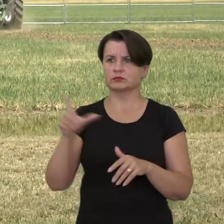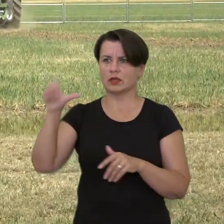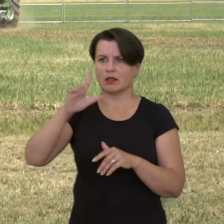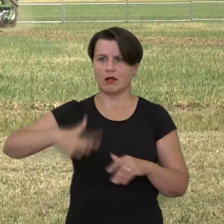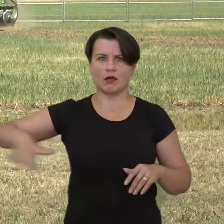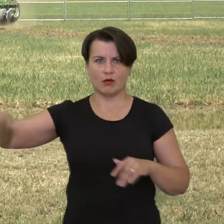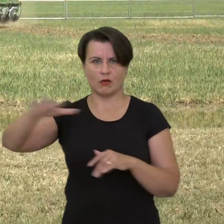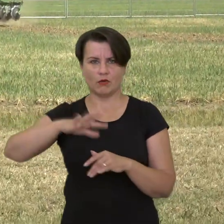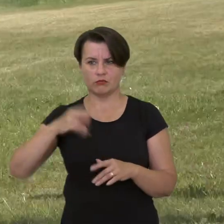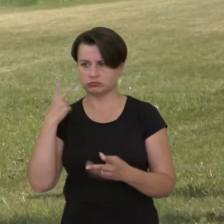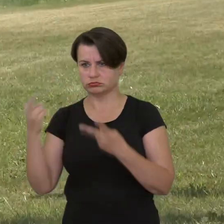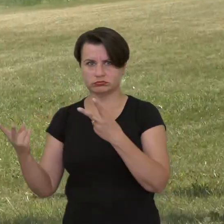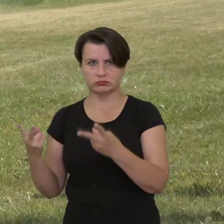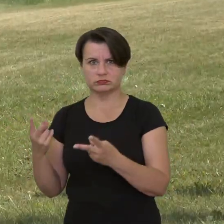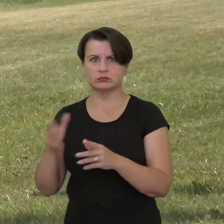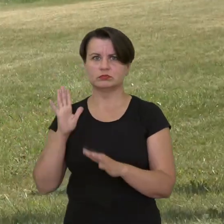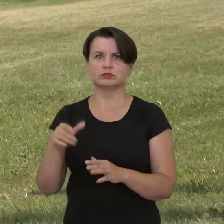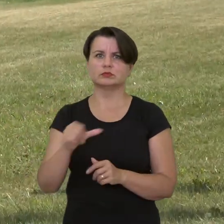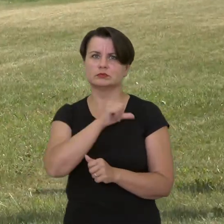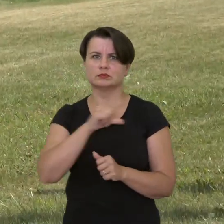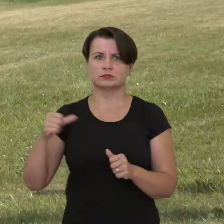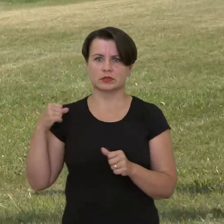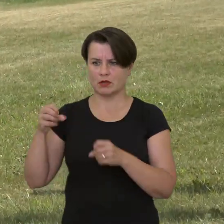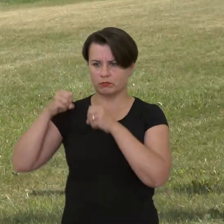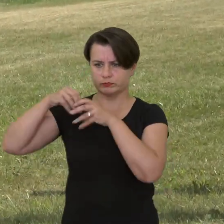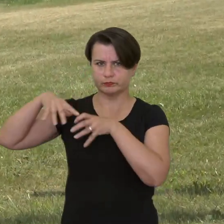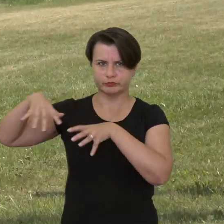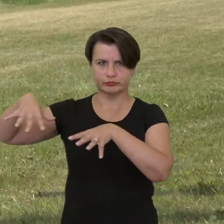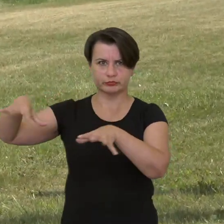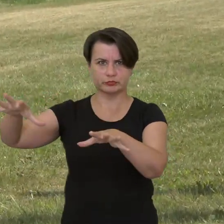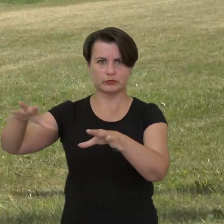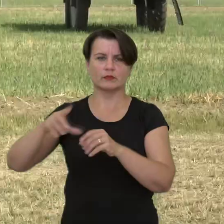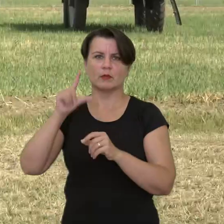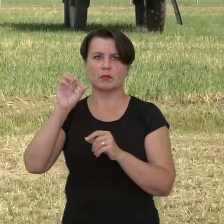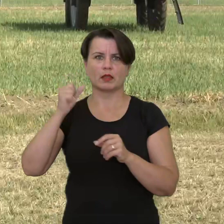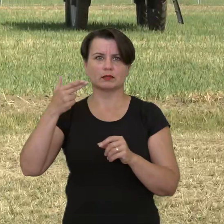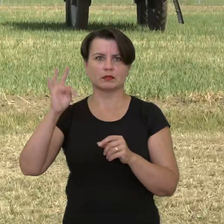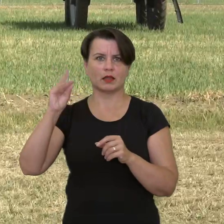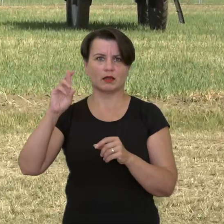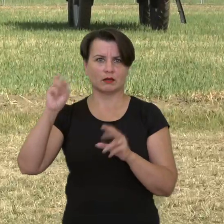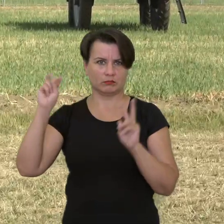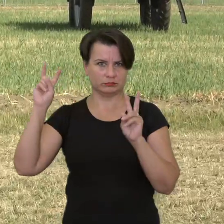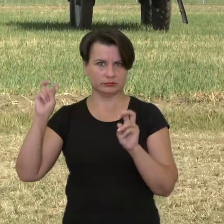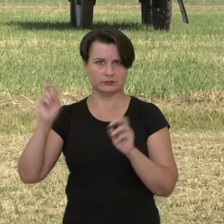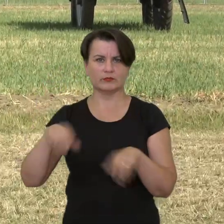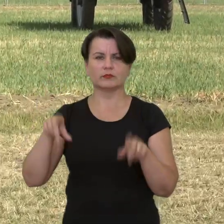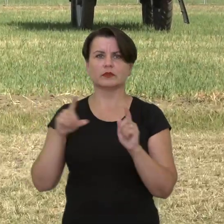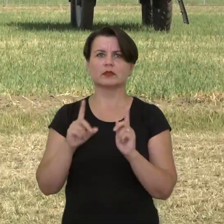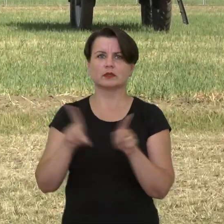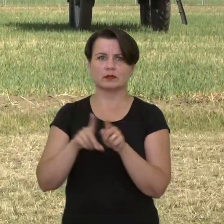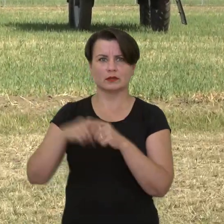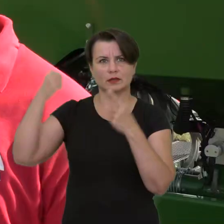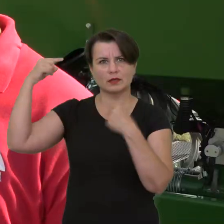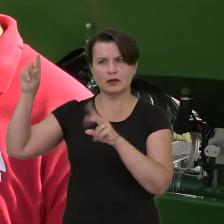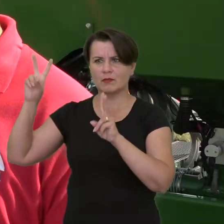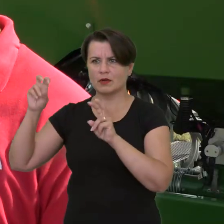savo laukuose, tai būtent bus savaigis purkštuvas Pantera. Naujas modelis ir prikabinamas